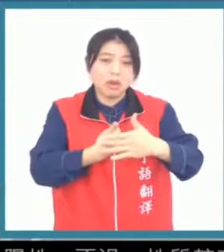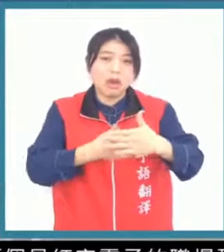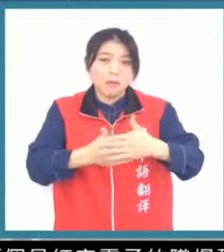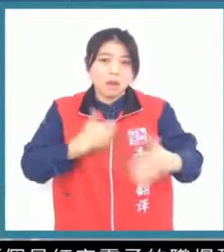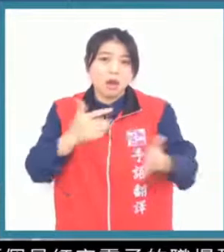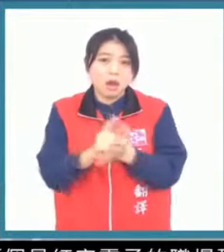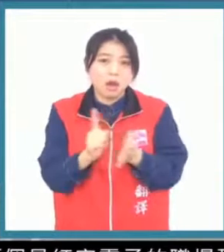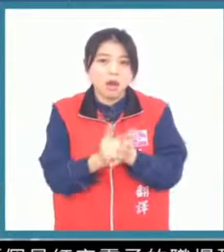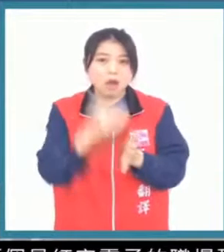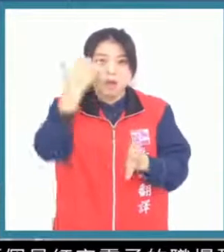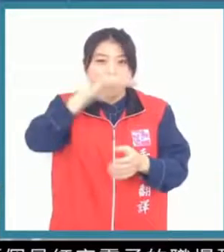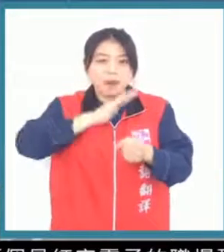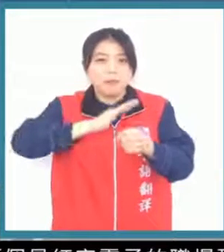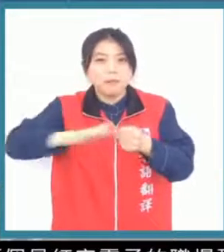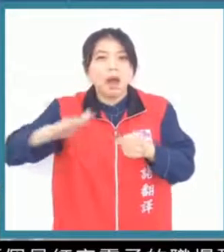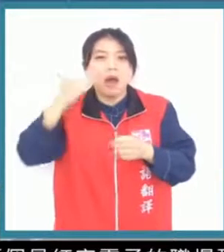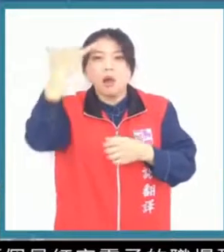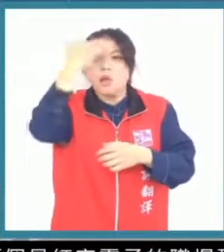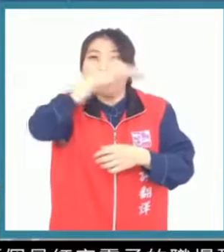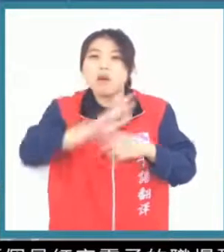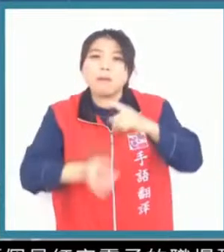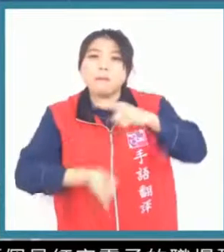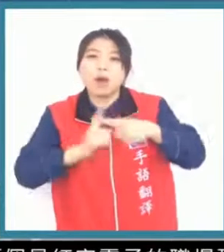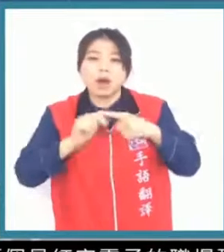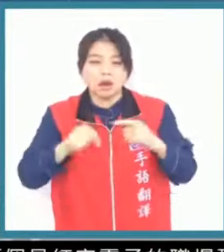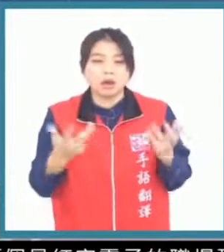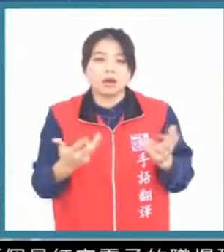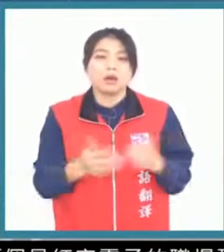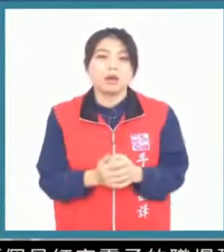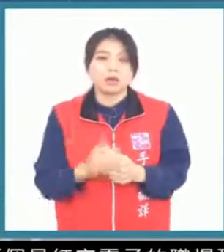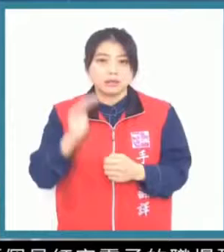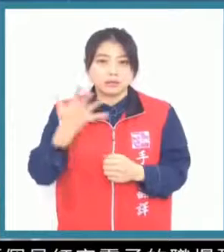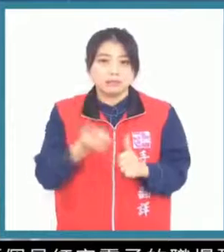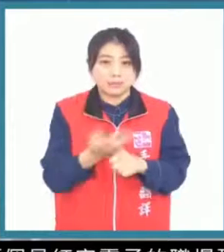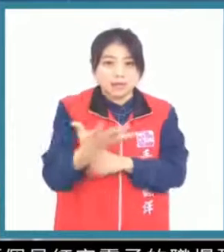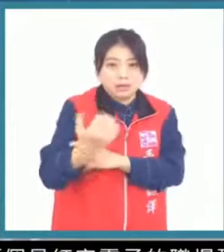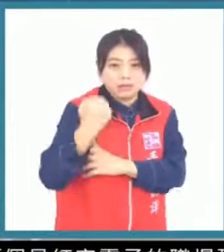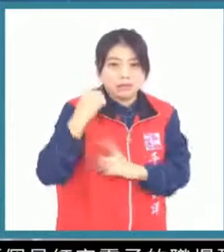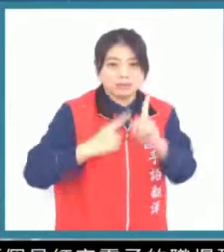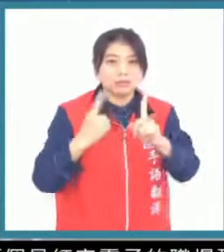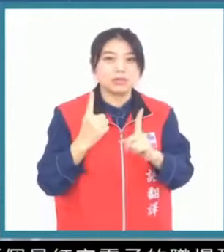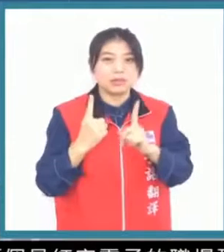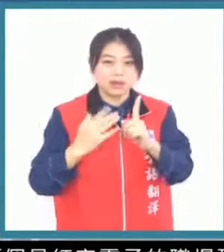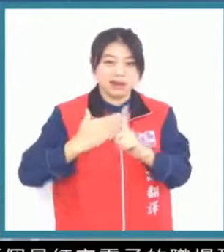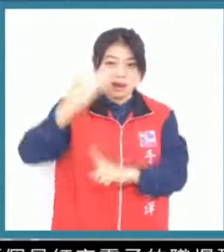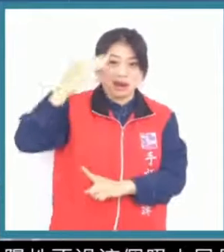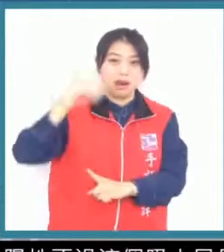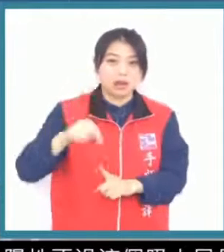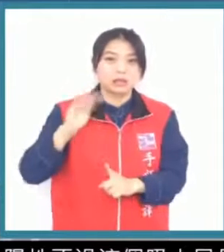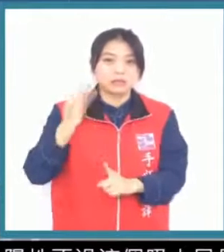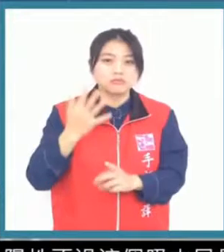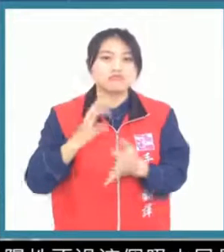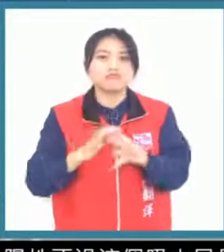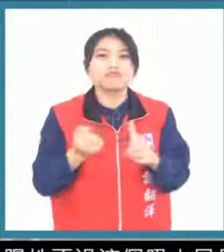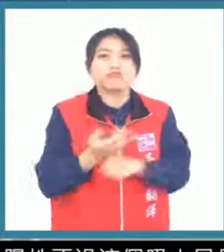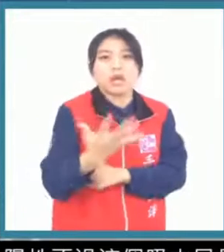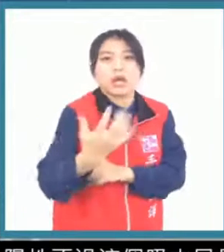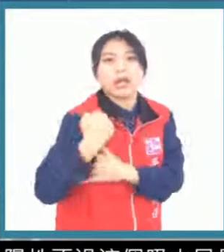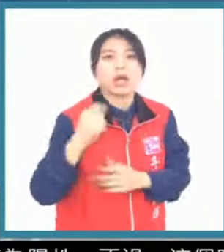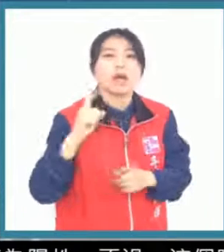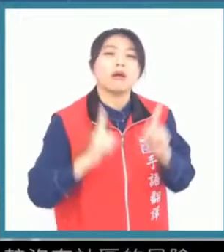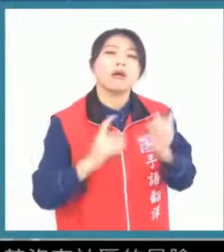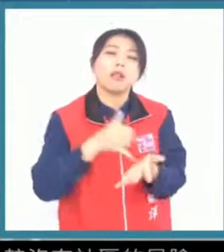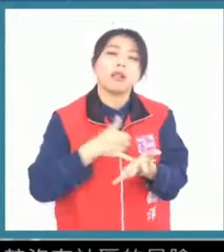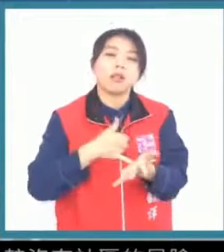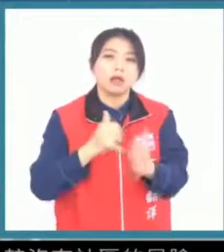为阳性，不过这个 CT 值是比较高的，那也比较没有社区的风险，这三个